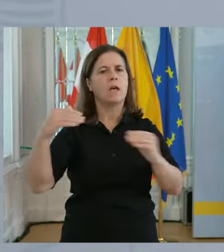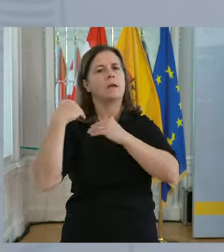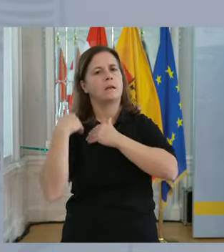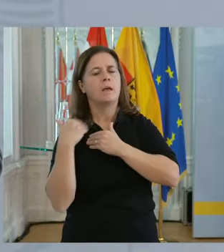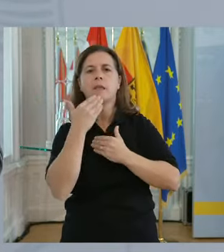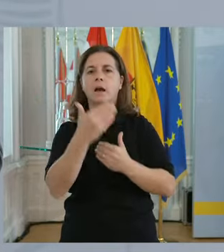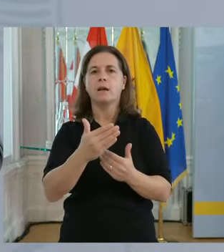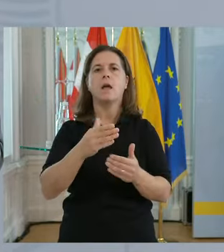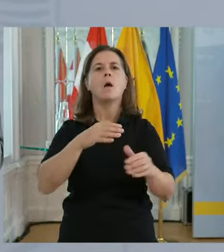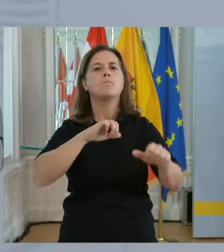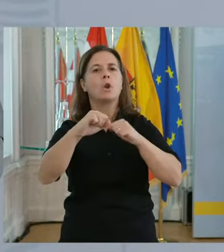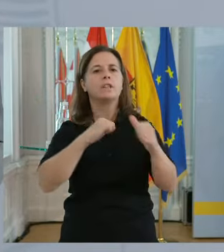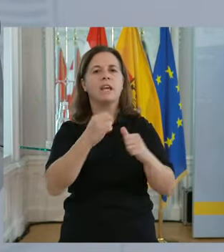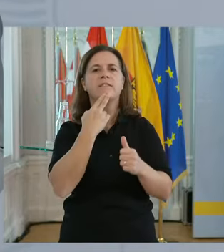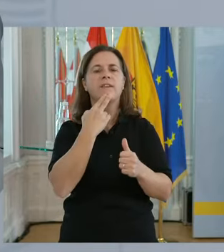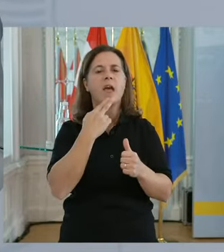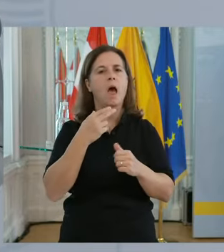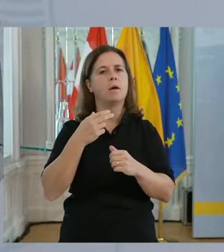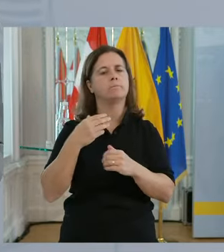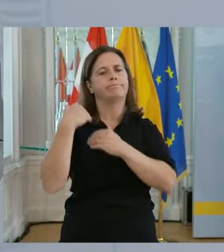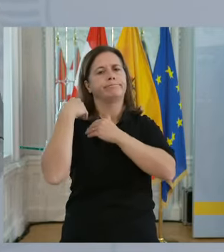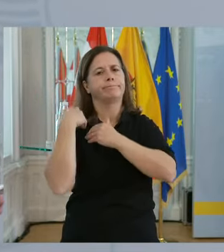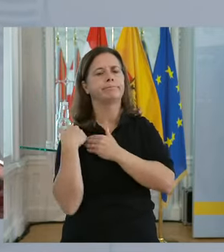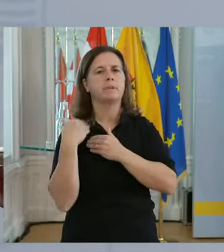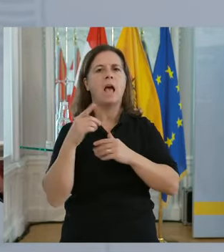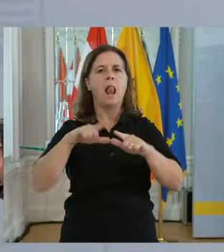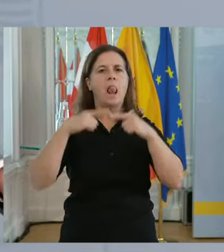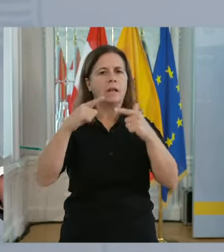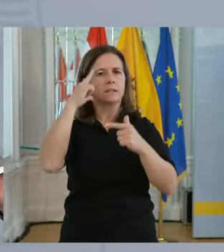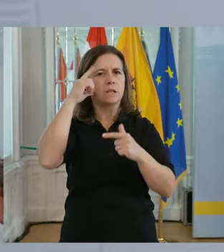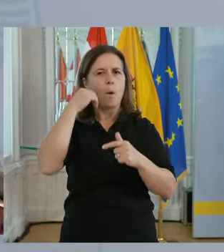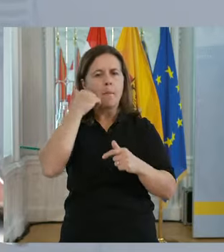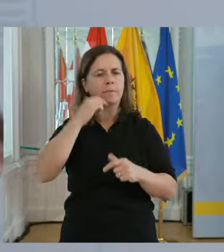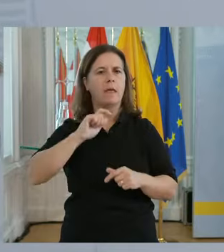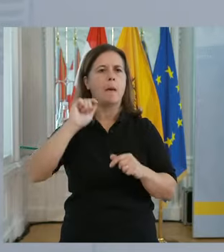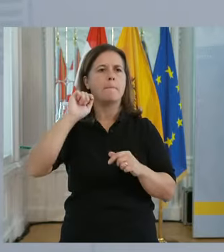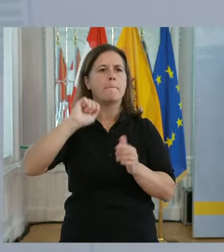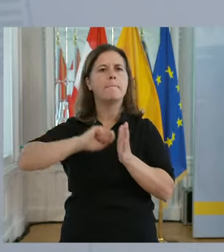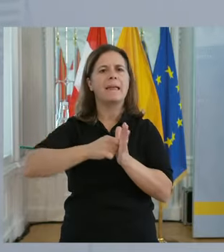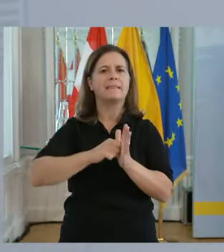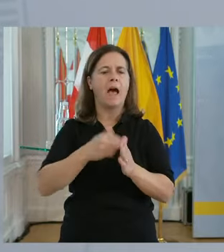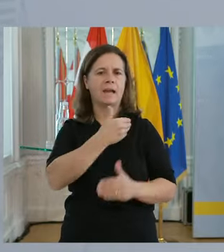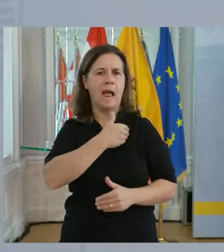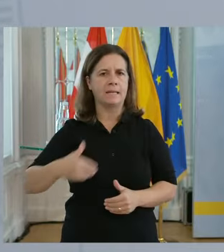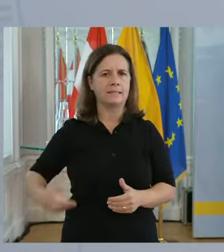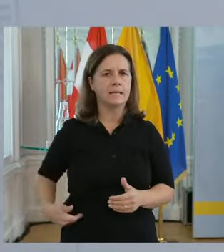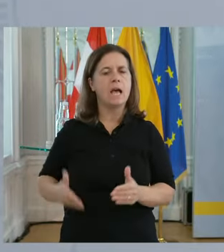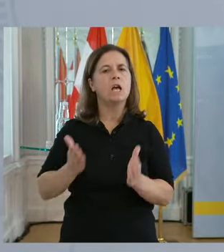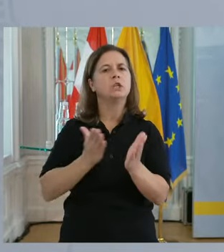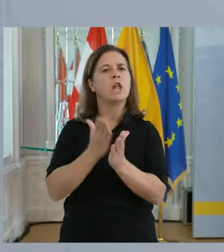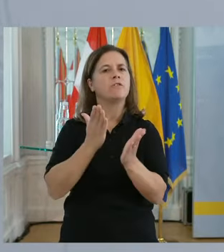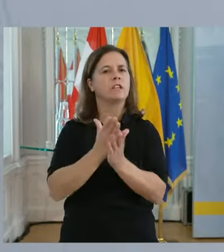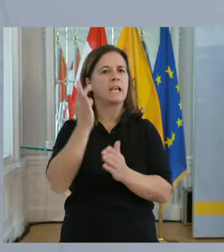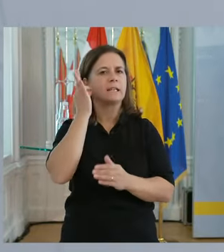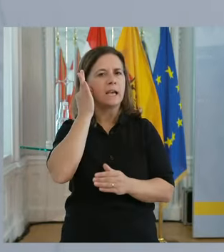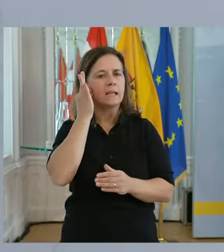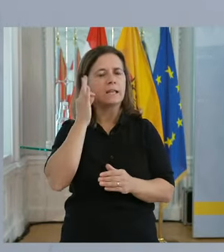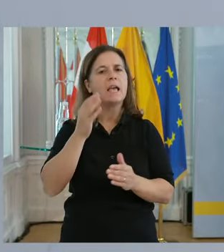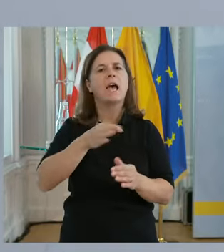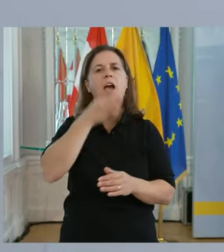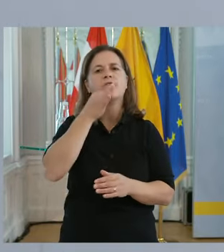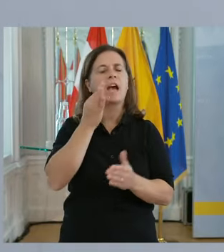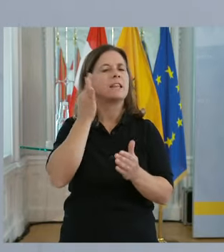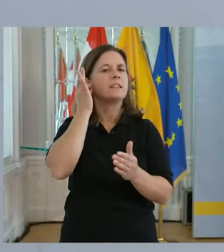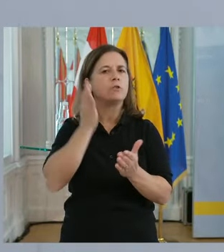Politik beginnen. Die Schirmherrschaft hat Landeshauptmann Peter Kaiser inne, seine Stellvertreterin, die Referentin